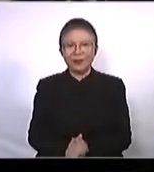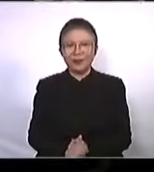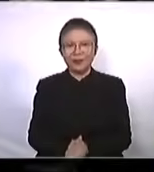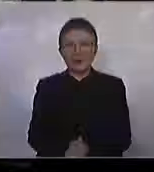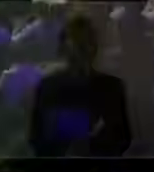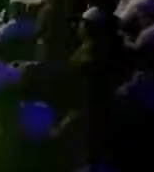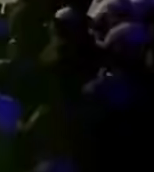20224